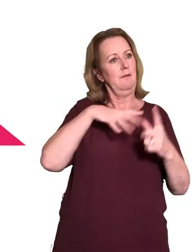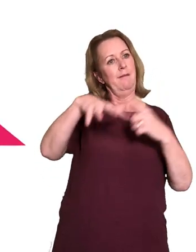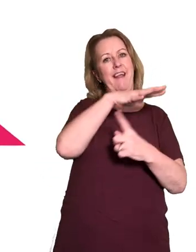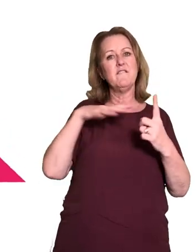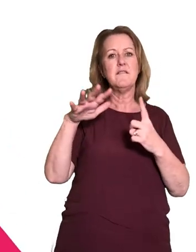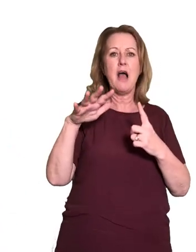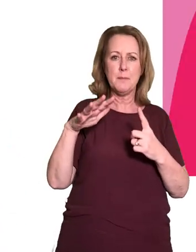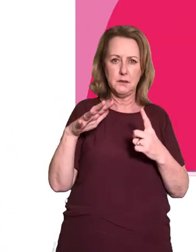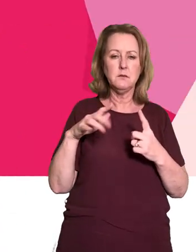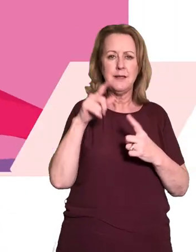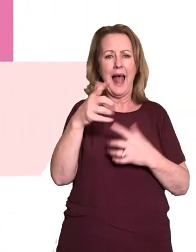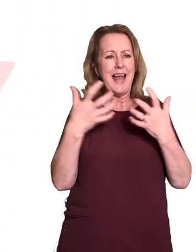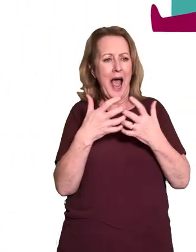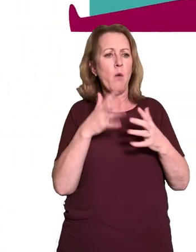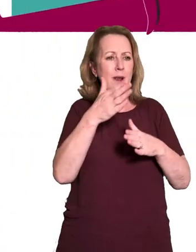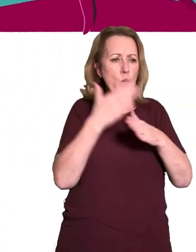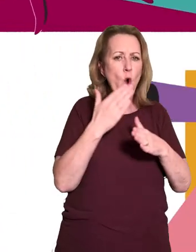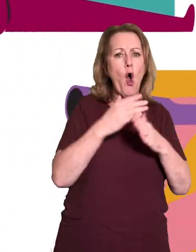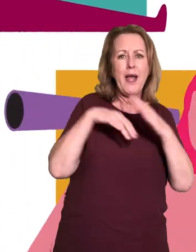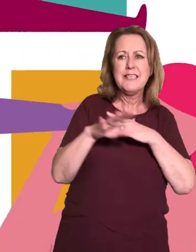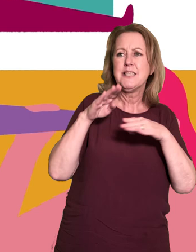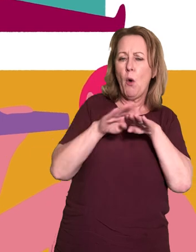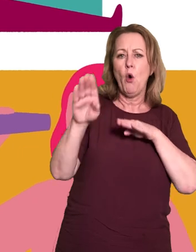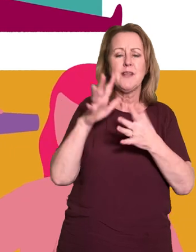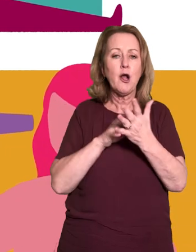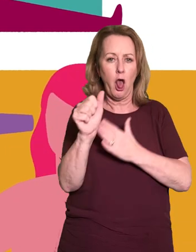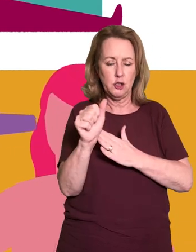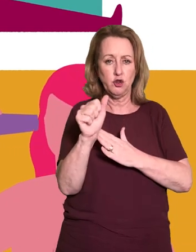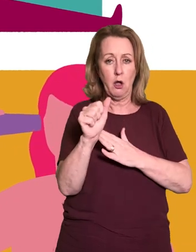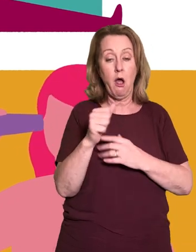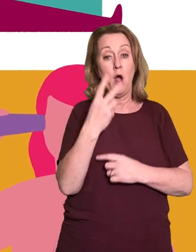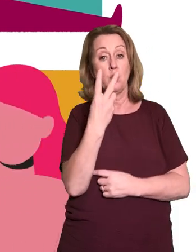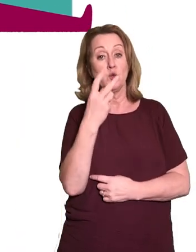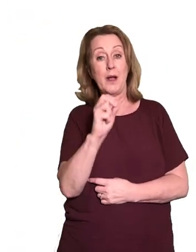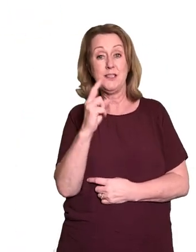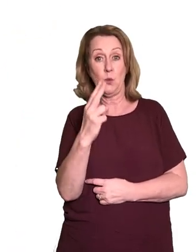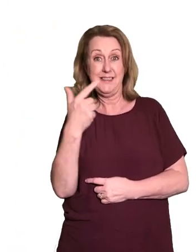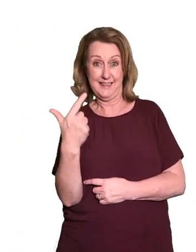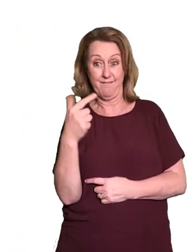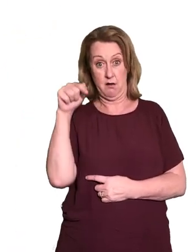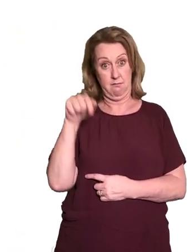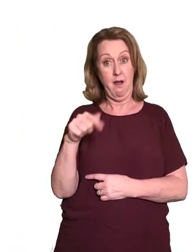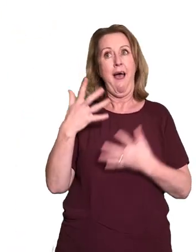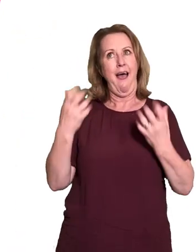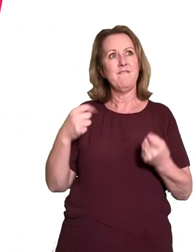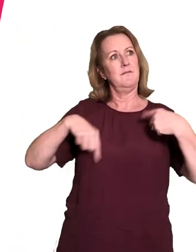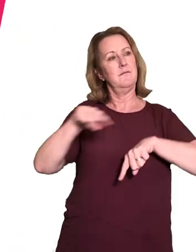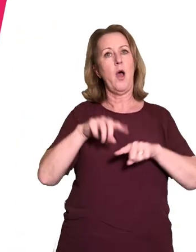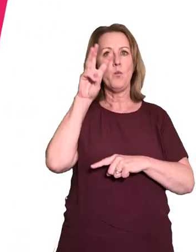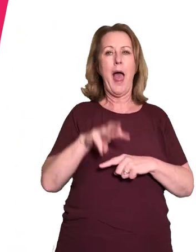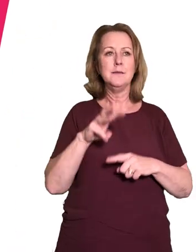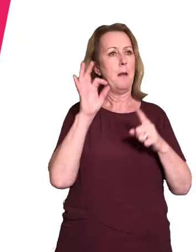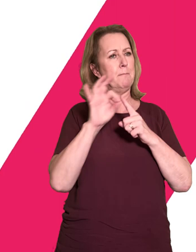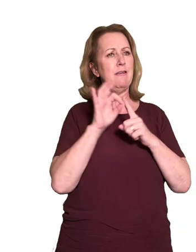o gynhyrchion tafladwy, yr effaith ar y gweithle ac ar gyfranogiad mewn chwaraeon a diwylliant. Erbyn